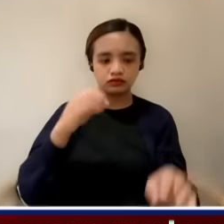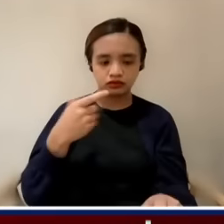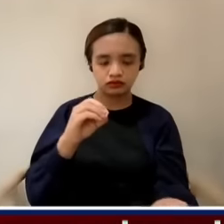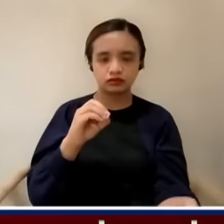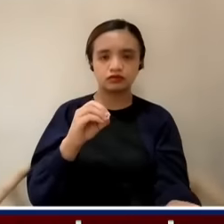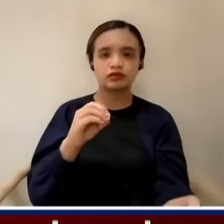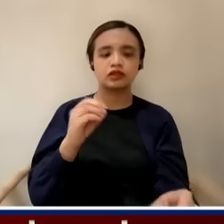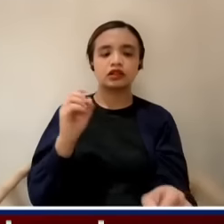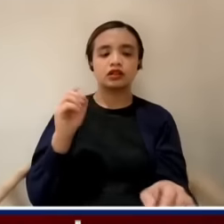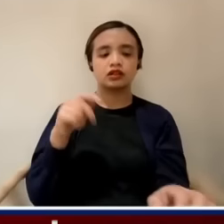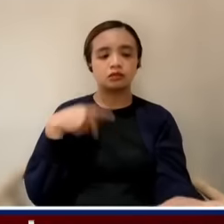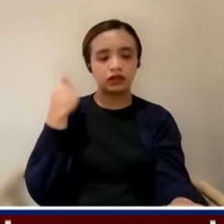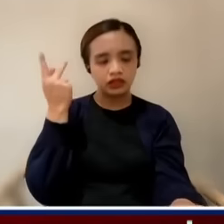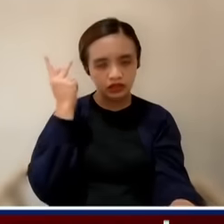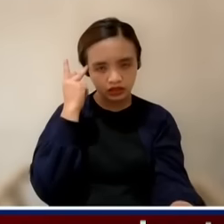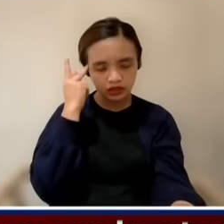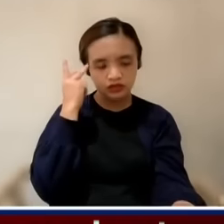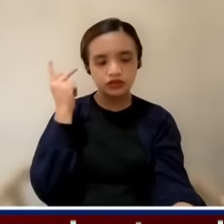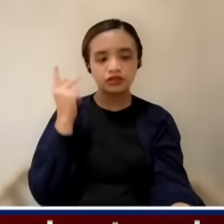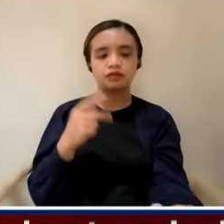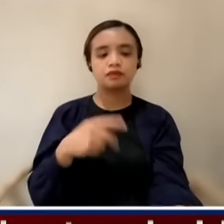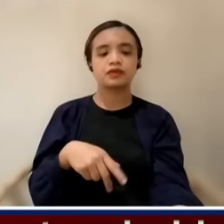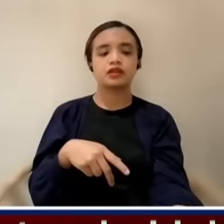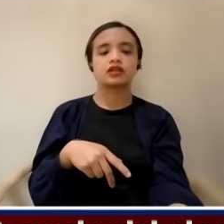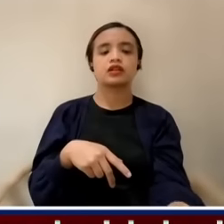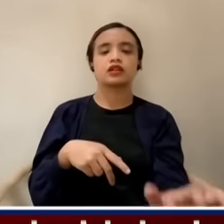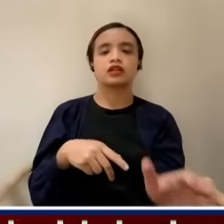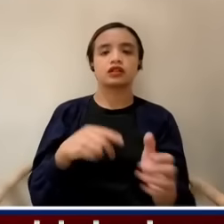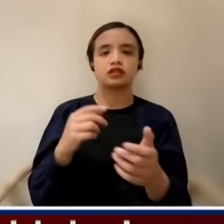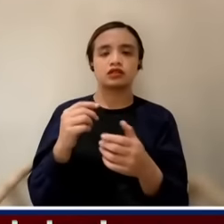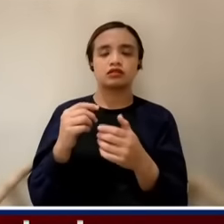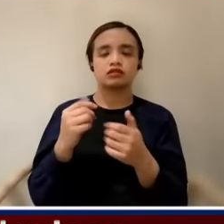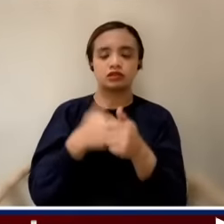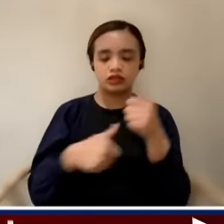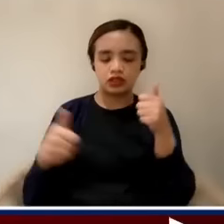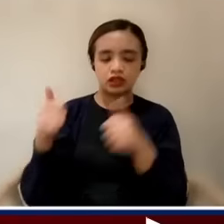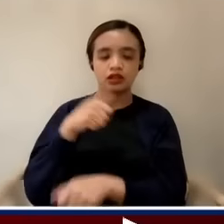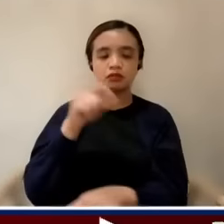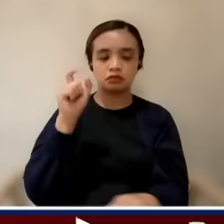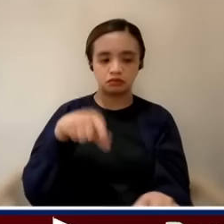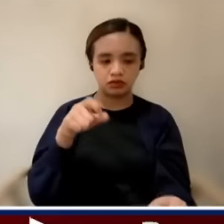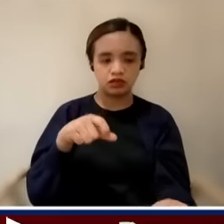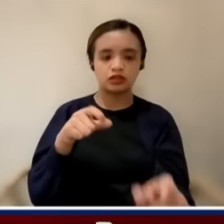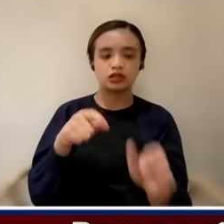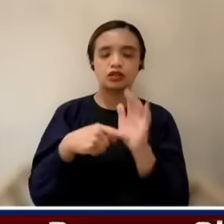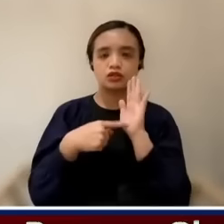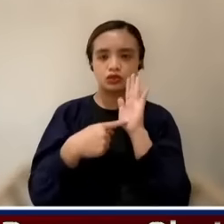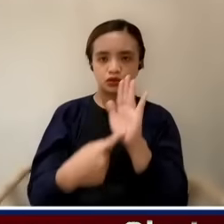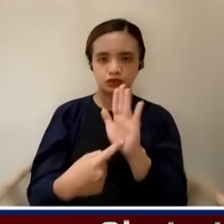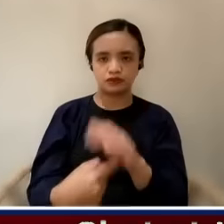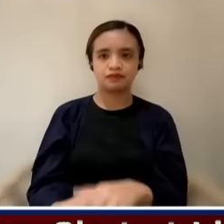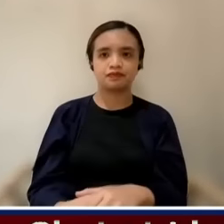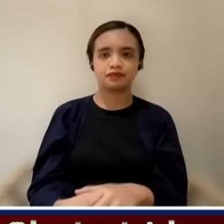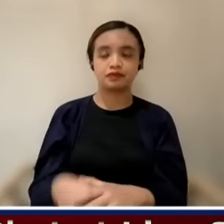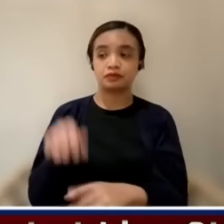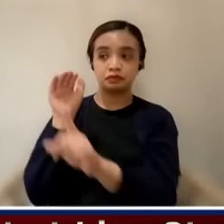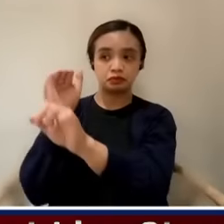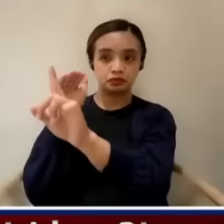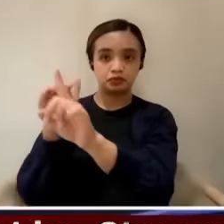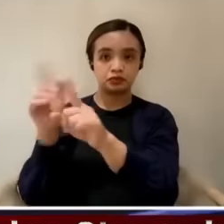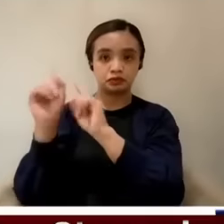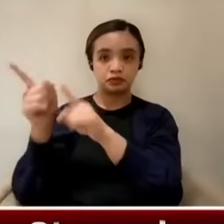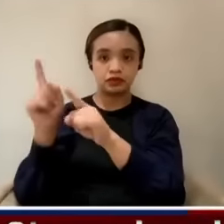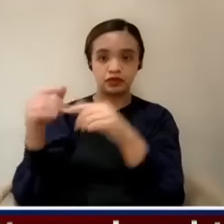go? Chair Tenco has to reveal that. Ipatatawag naman sa pagdinig ng Kamara ang